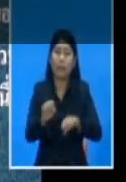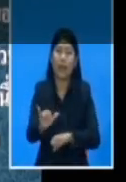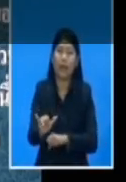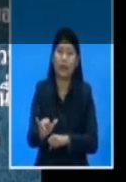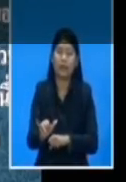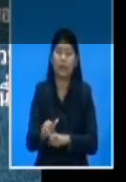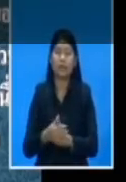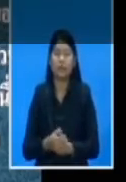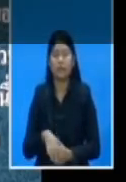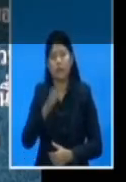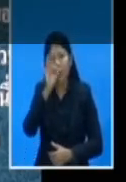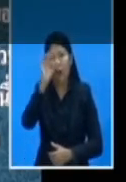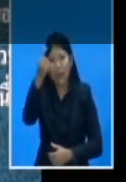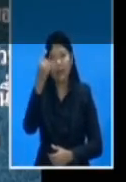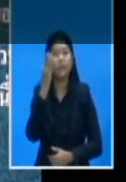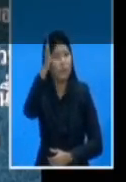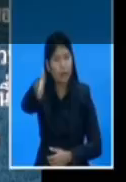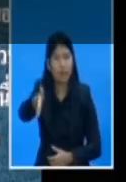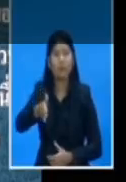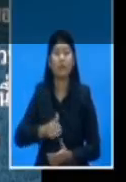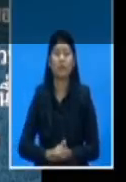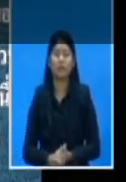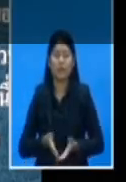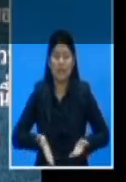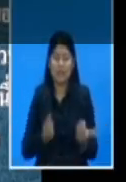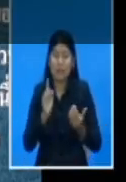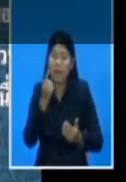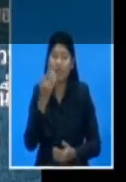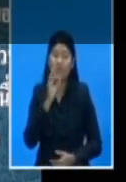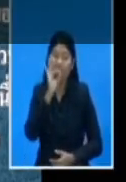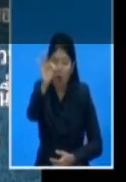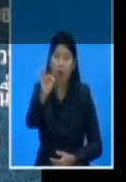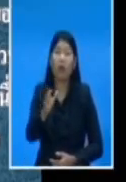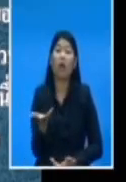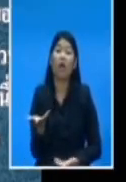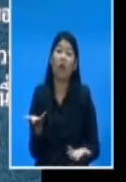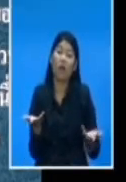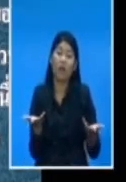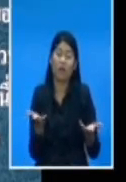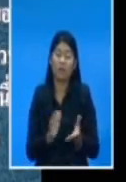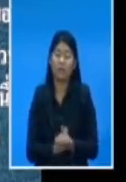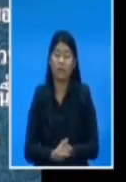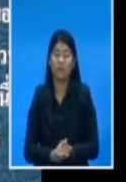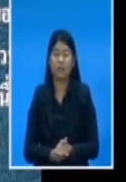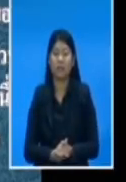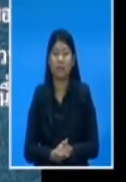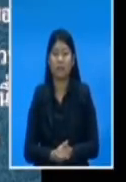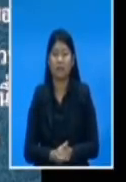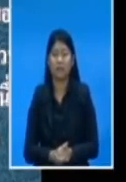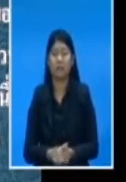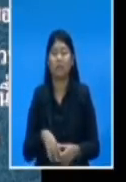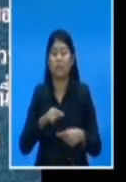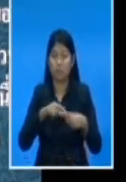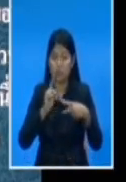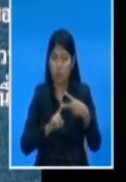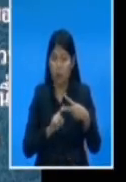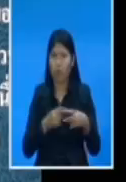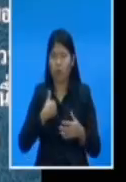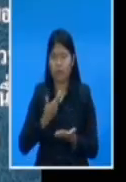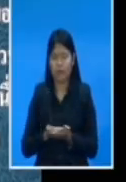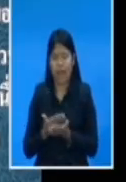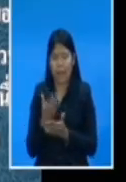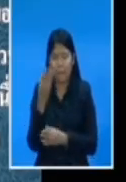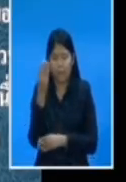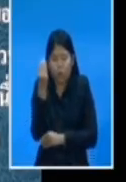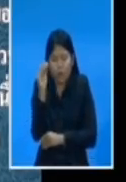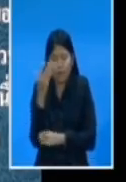ไปฟ้องกันใหม่ในชาติหน้าจะต้องสร้างกลไกให้ผู้ที่ขาดแคลนทุนทรัพย์เข้าถึงกระบวนการ